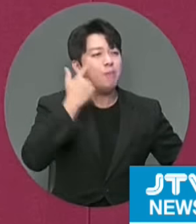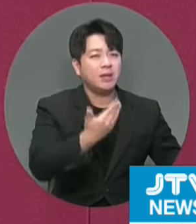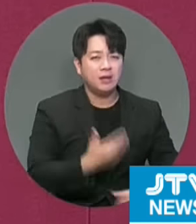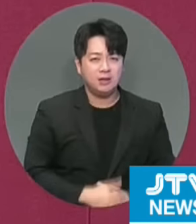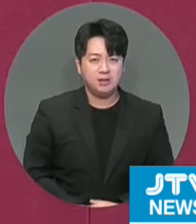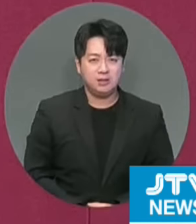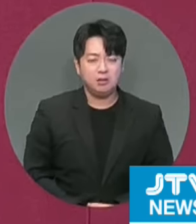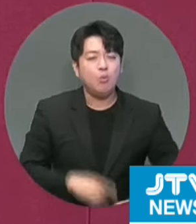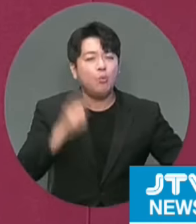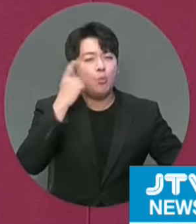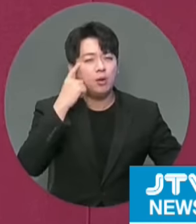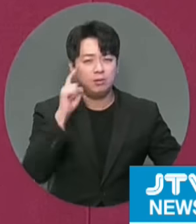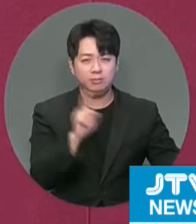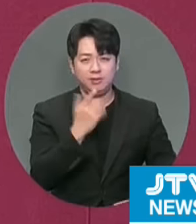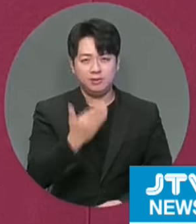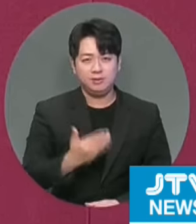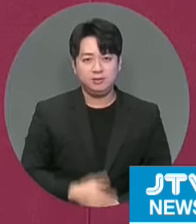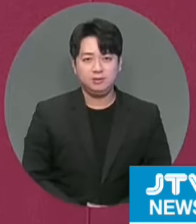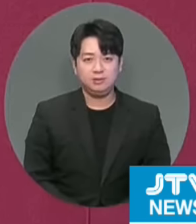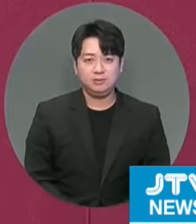그렇습니까?